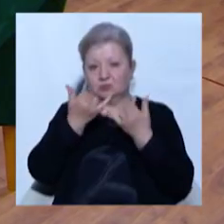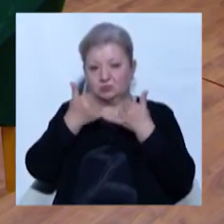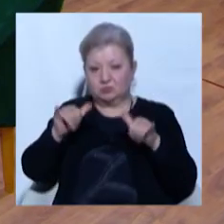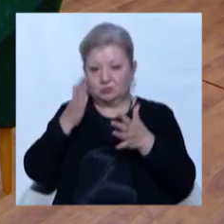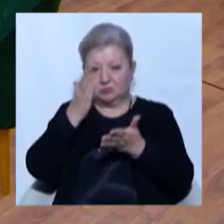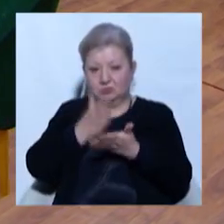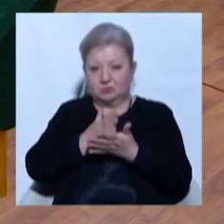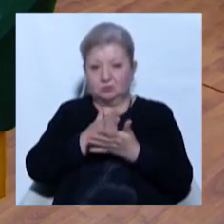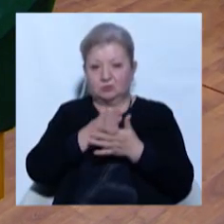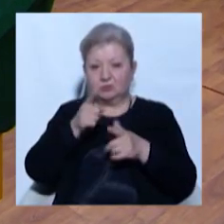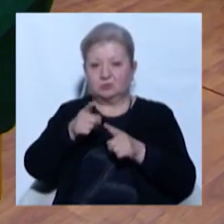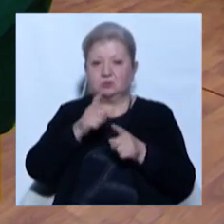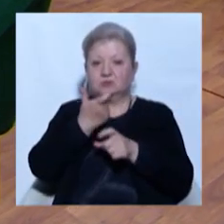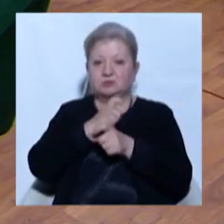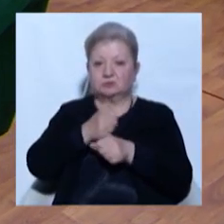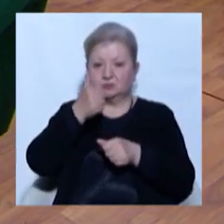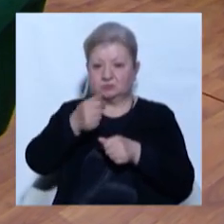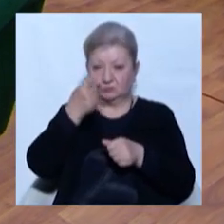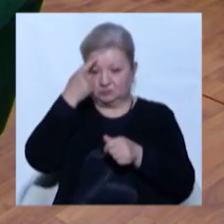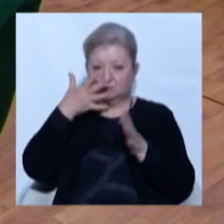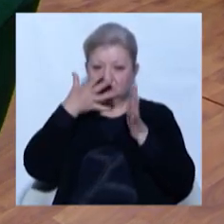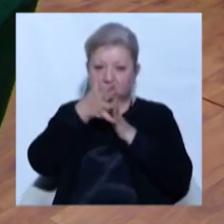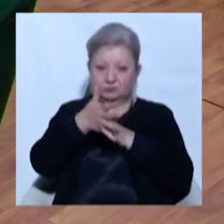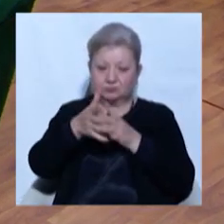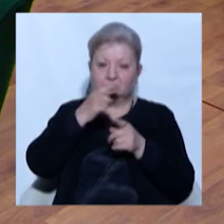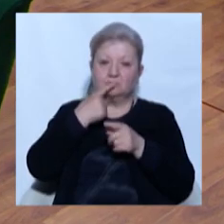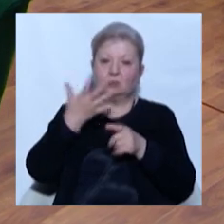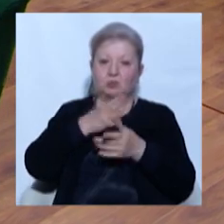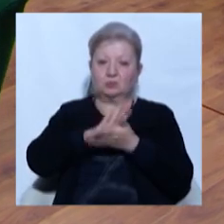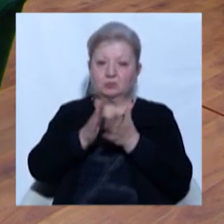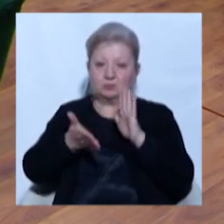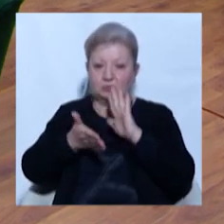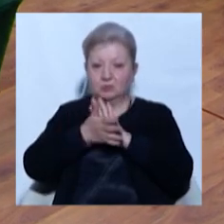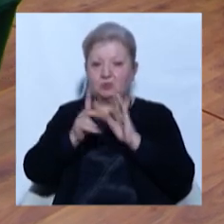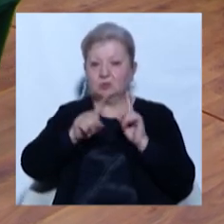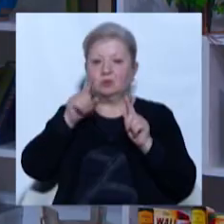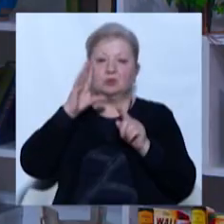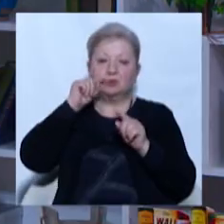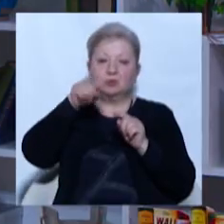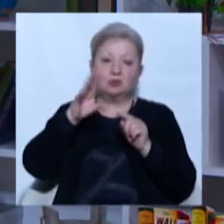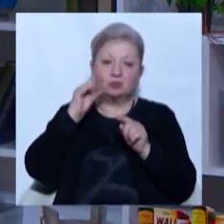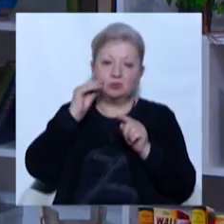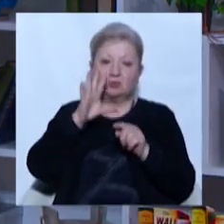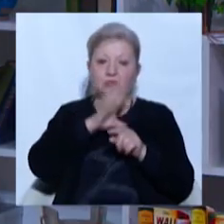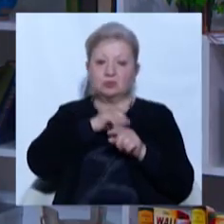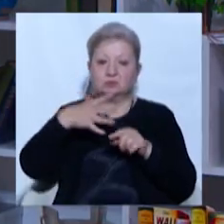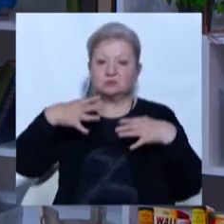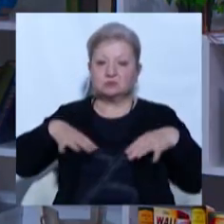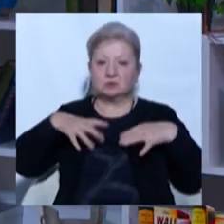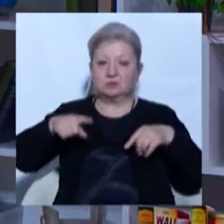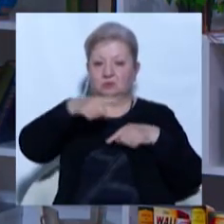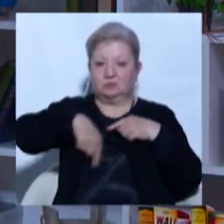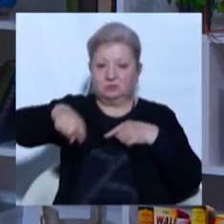მეფის შონშტროტელობა, მან ძალიან კარგად განჭრიდა ის პოლიტიკური სიტუაცია, რაც იმ დროისათვის საქართველოს ირგვლივ